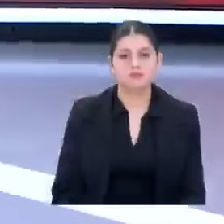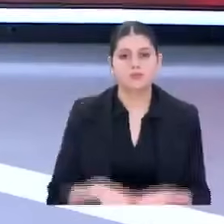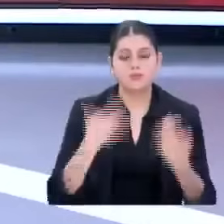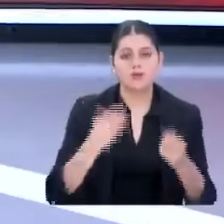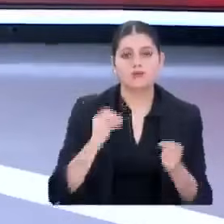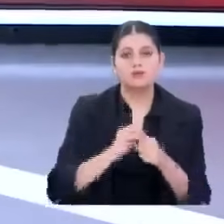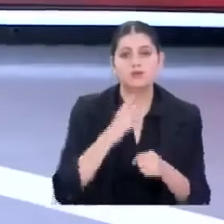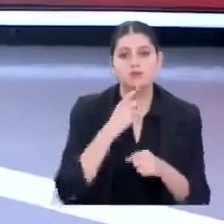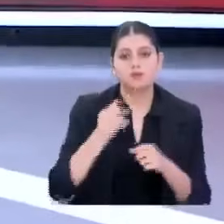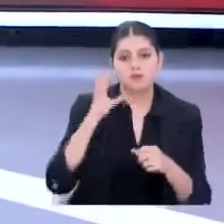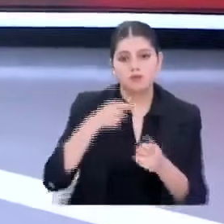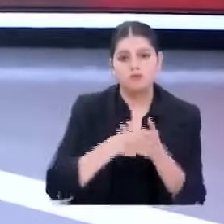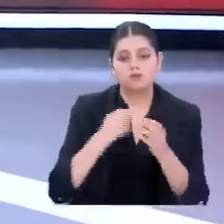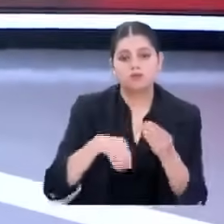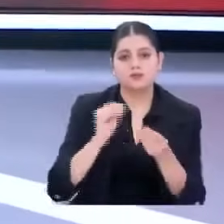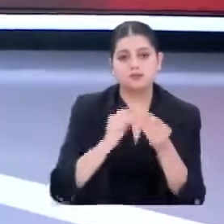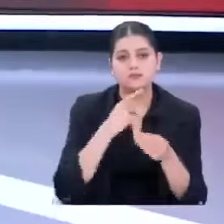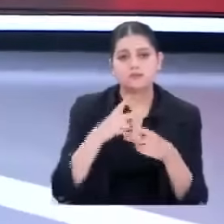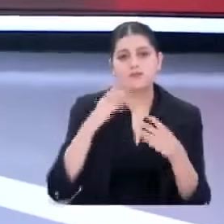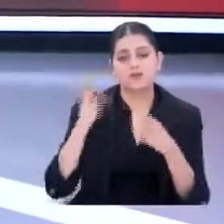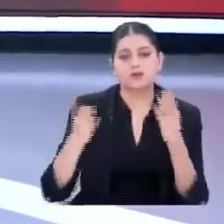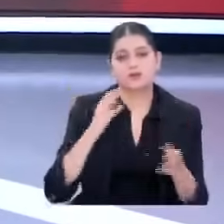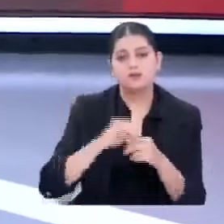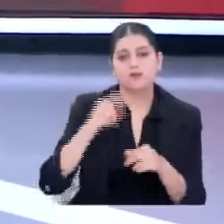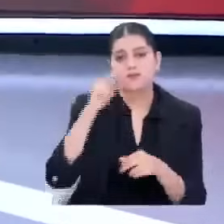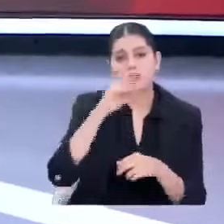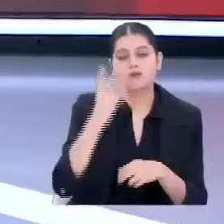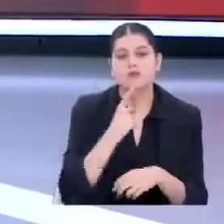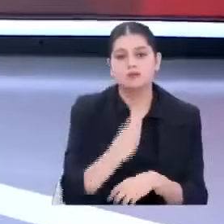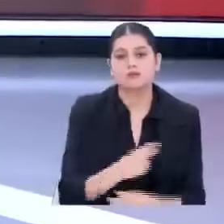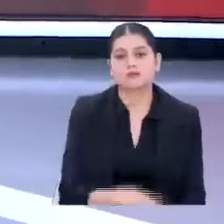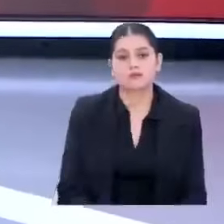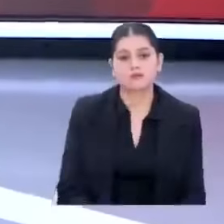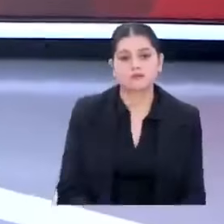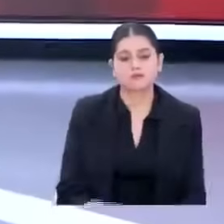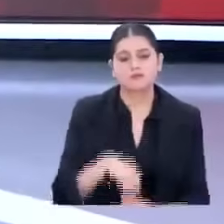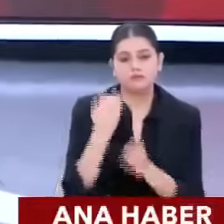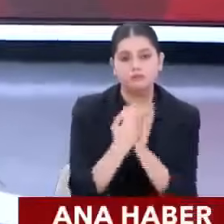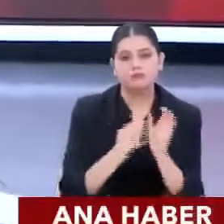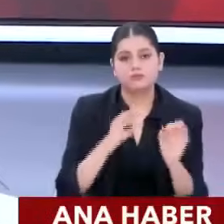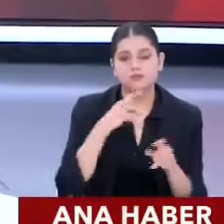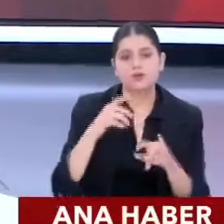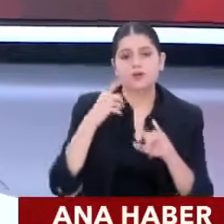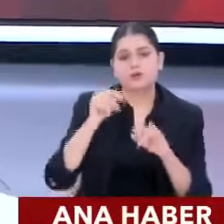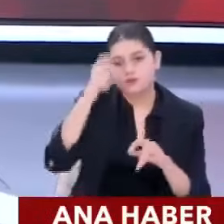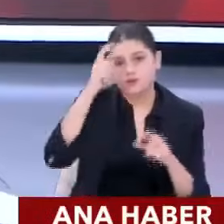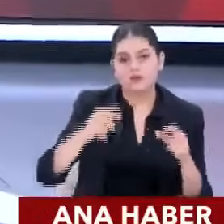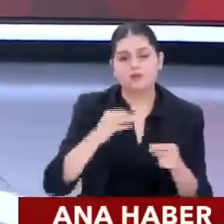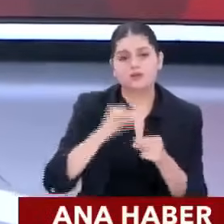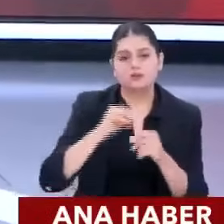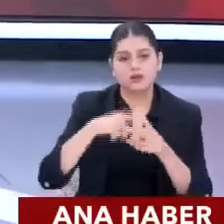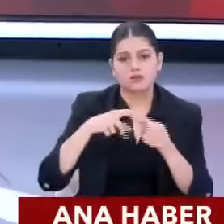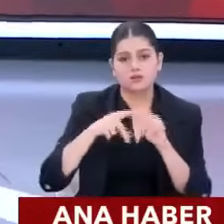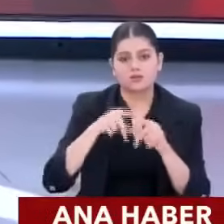Evet dolgun maaş zamları başka bahara kaldı şartlar ortada hazinenin durumu ortada